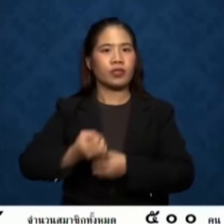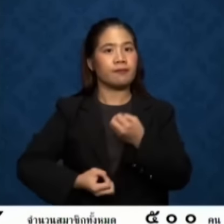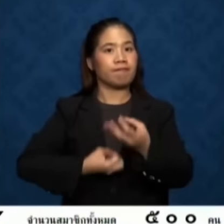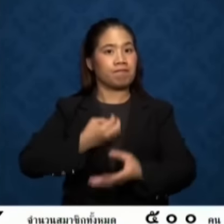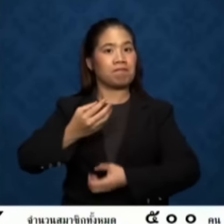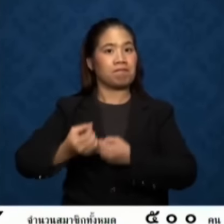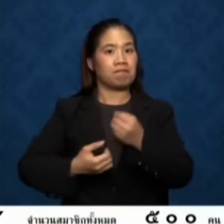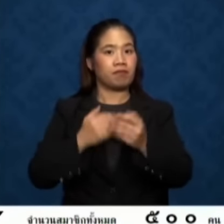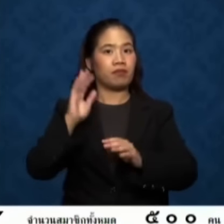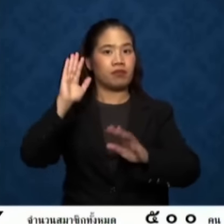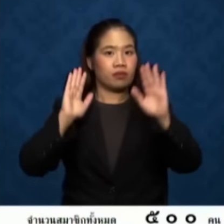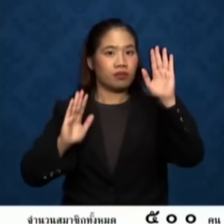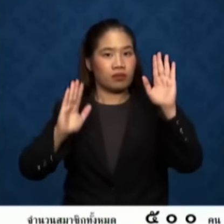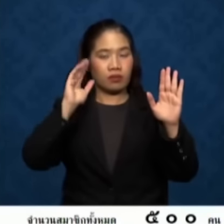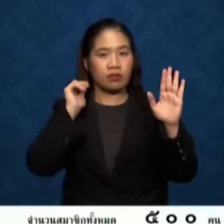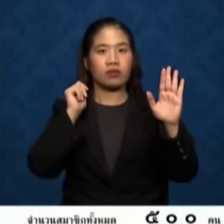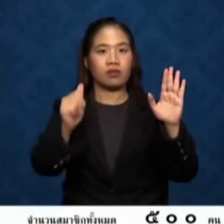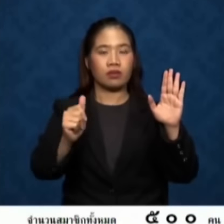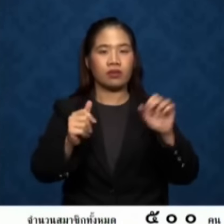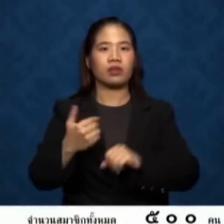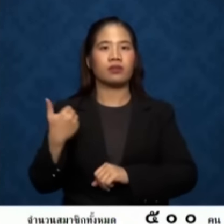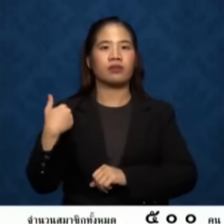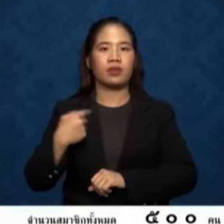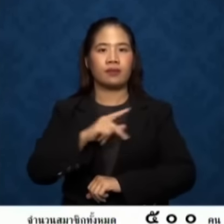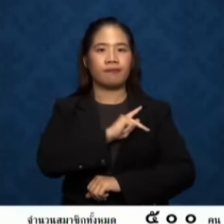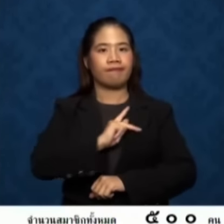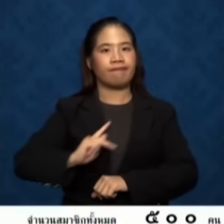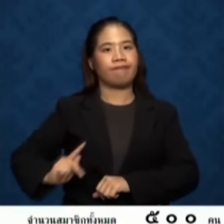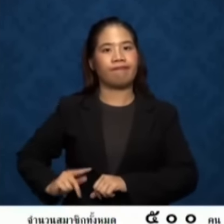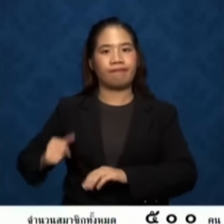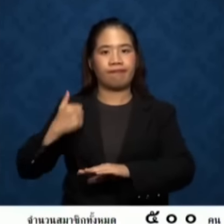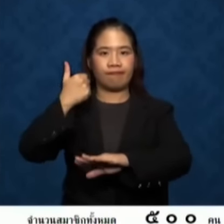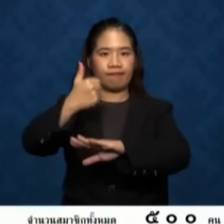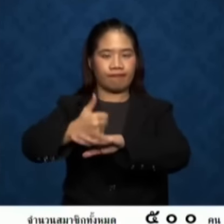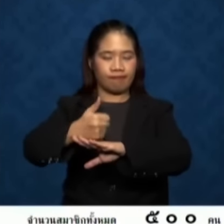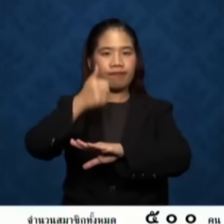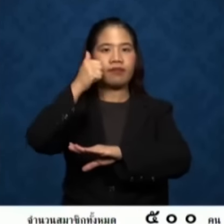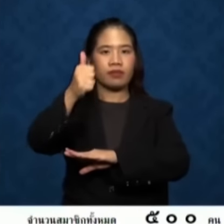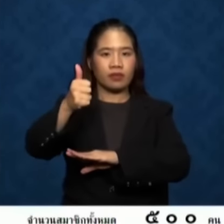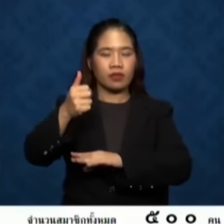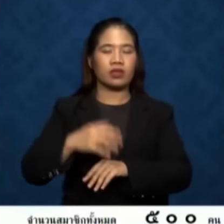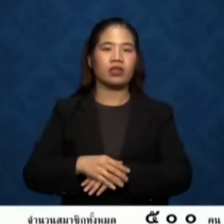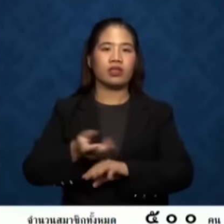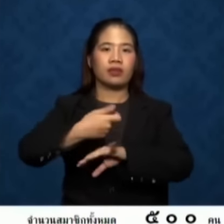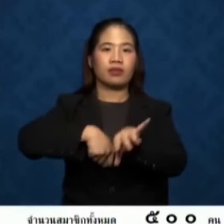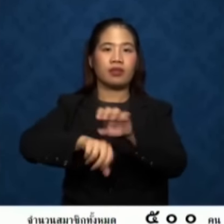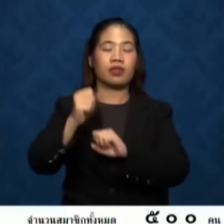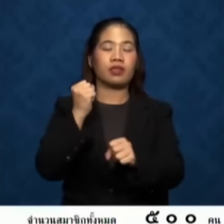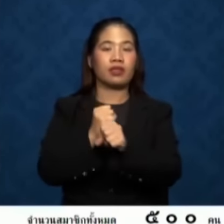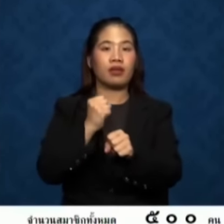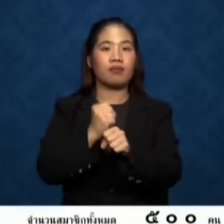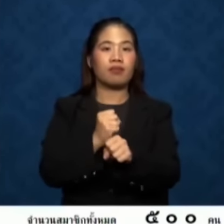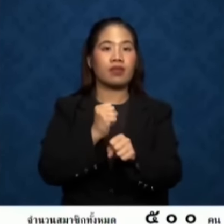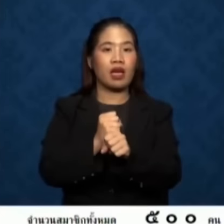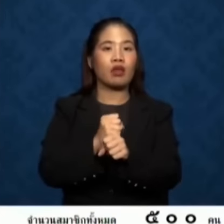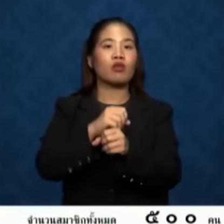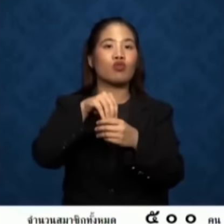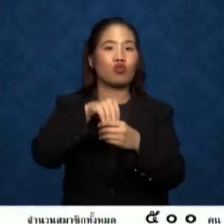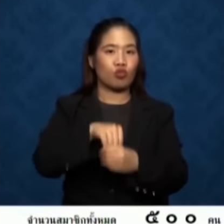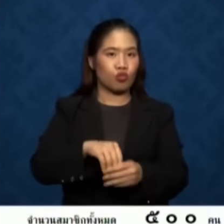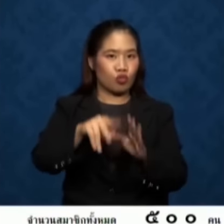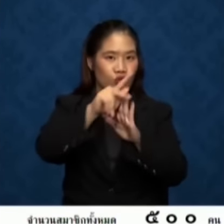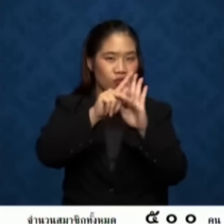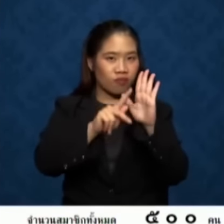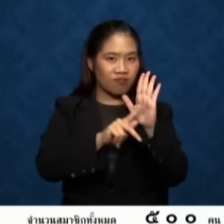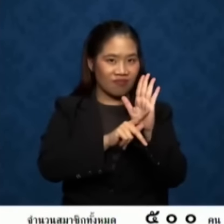ชาธิปไตยอันมีพระมหากษัตริย์ทรงเป็นประมุขแล้วก็การปฏิบัติหน้าที่อยู่ภายใต้กฎหมาย